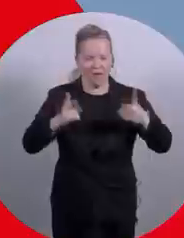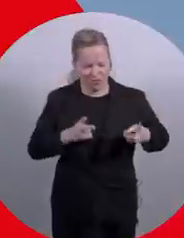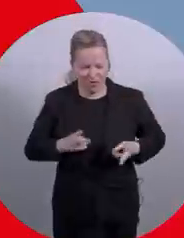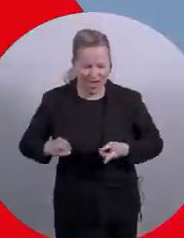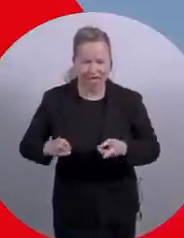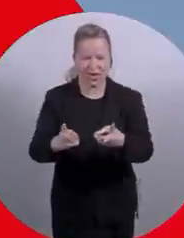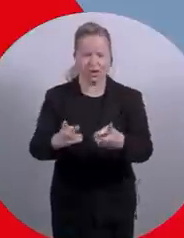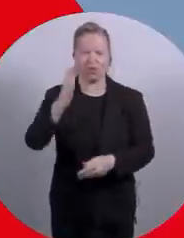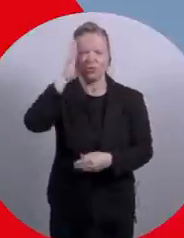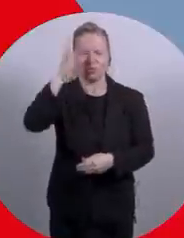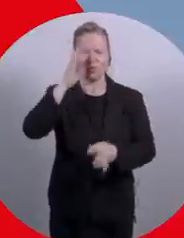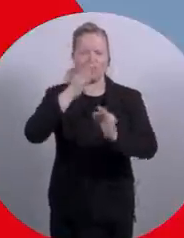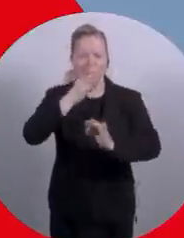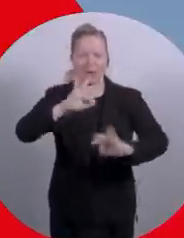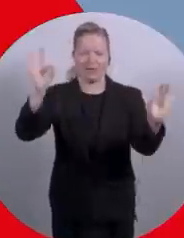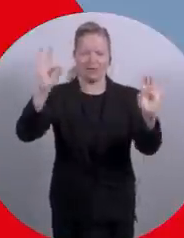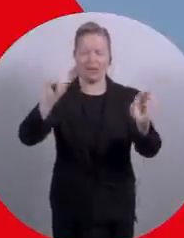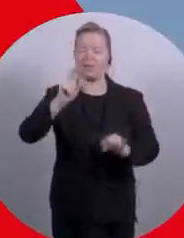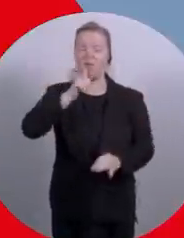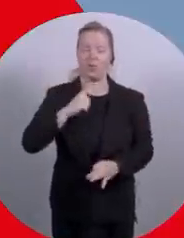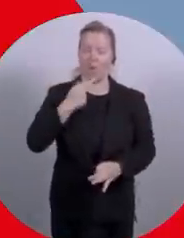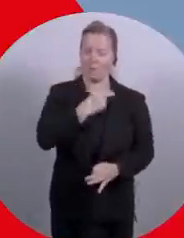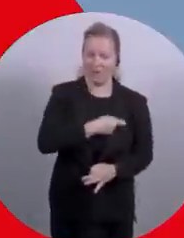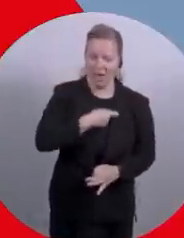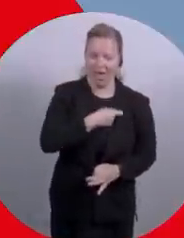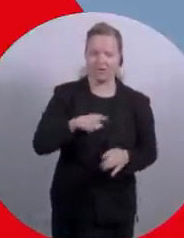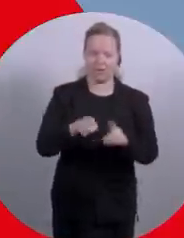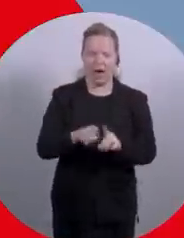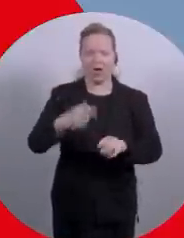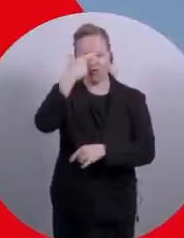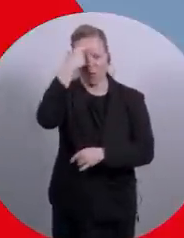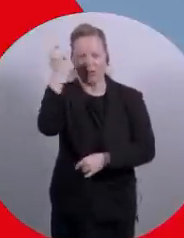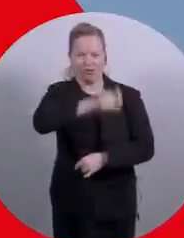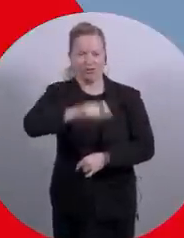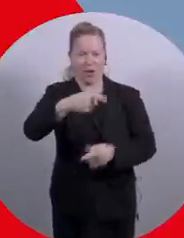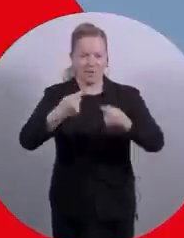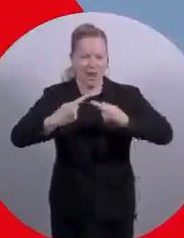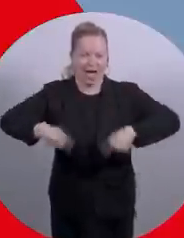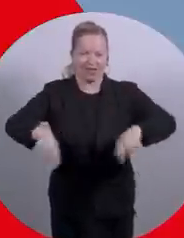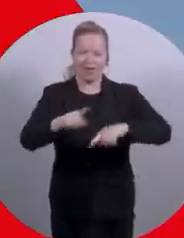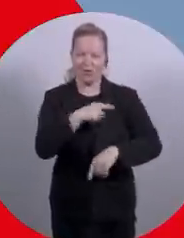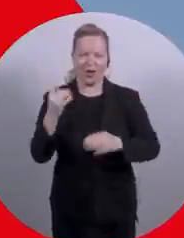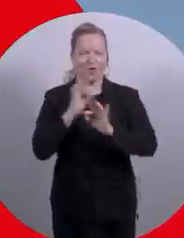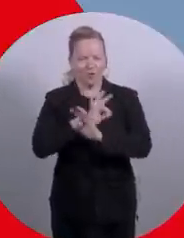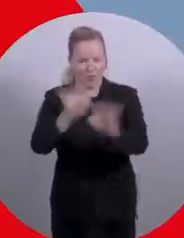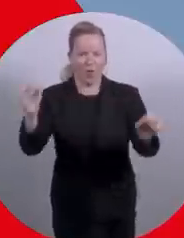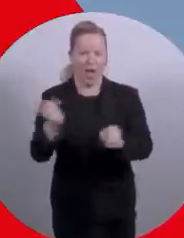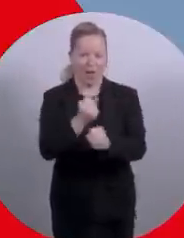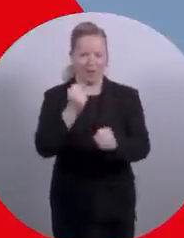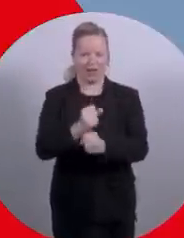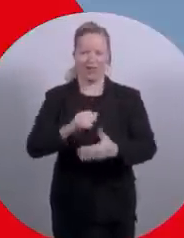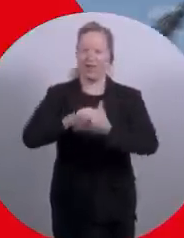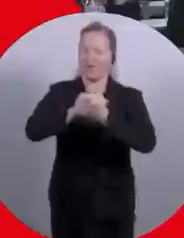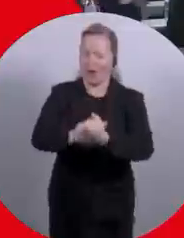bessere Zukunft führt nicht nur als Partei sondern für die Menschen in diesem Land für die wir arbeiten Freundschaft